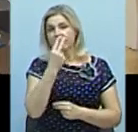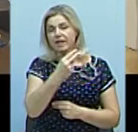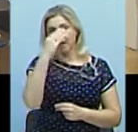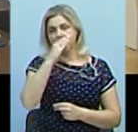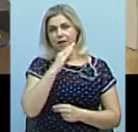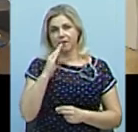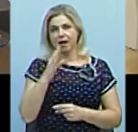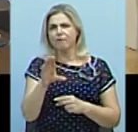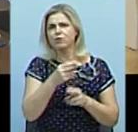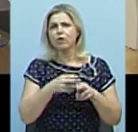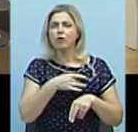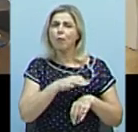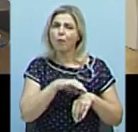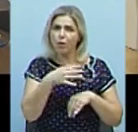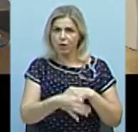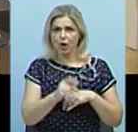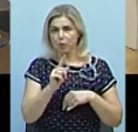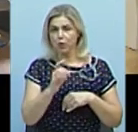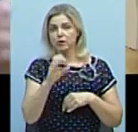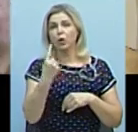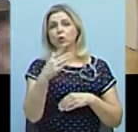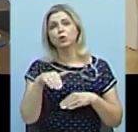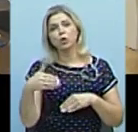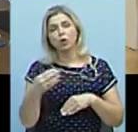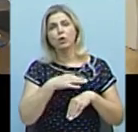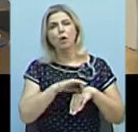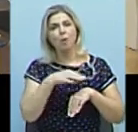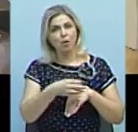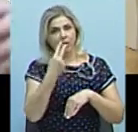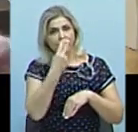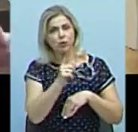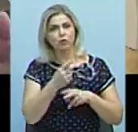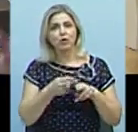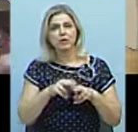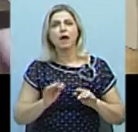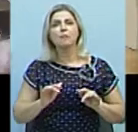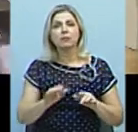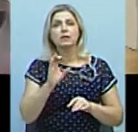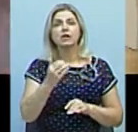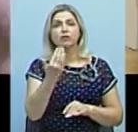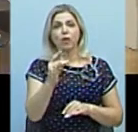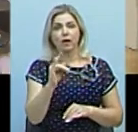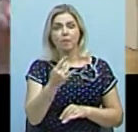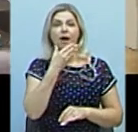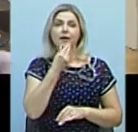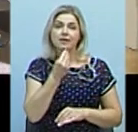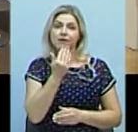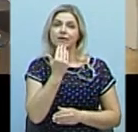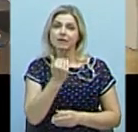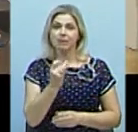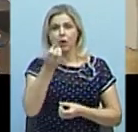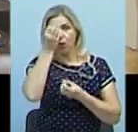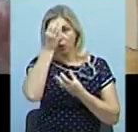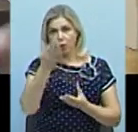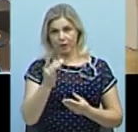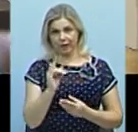І це все болісно. Тому що з одного боку боляче бачити, що все це відбувається з твоєю дитиною, красивою, привабливою, вабливою і розумною